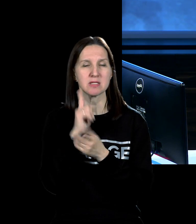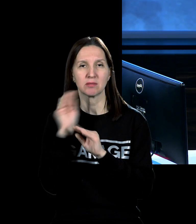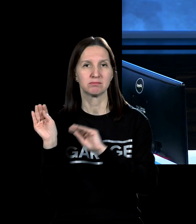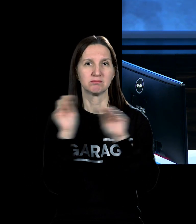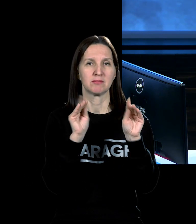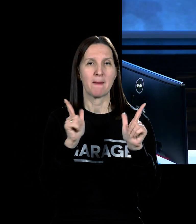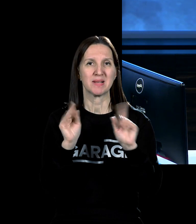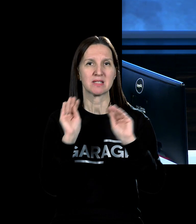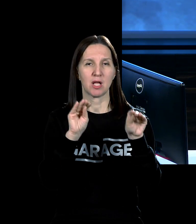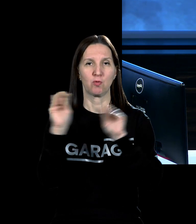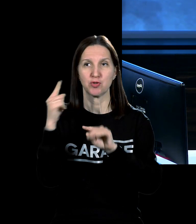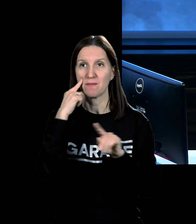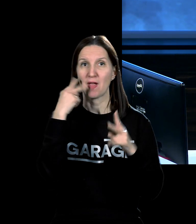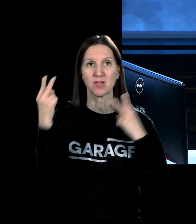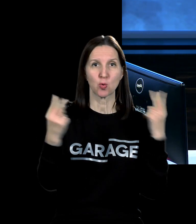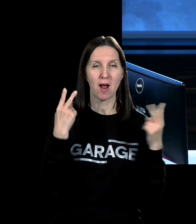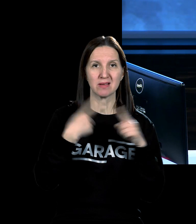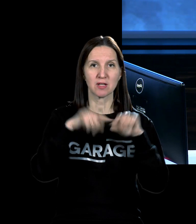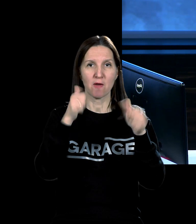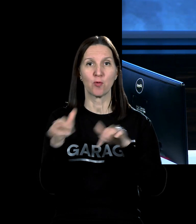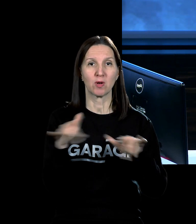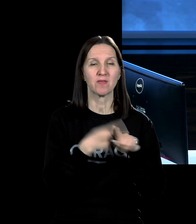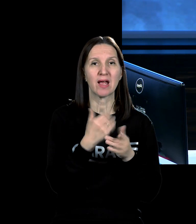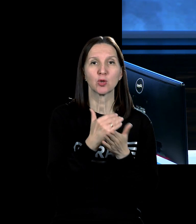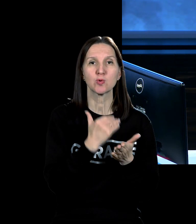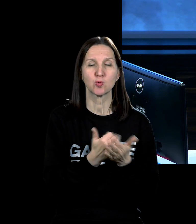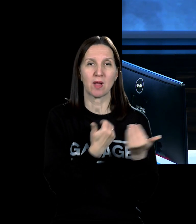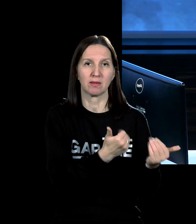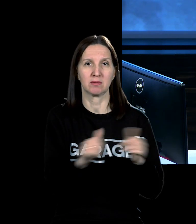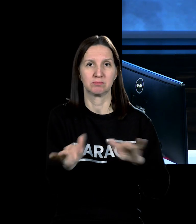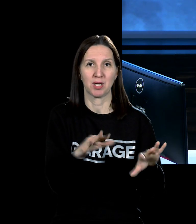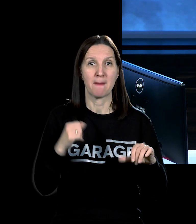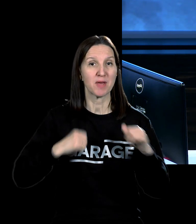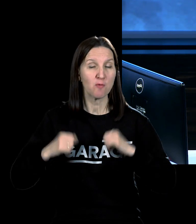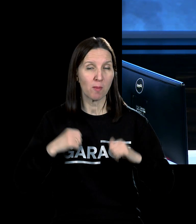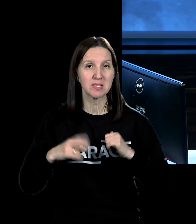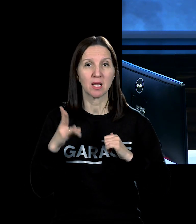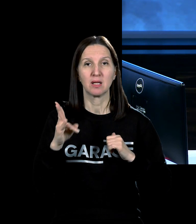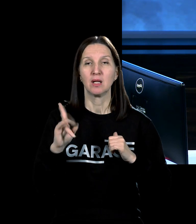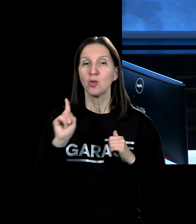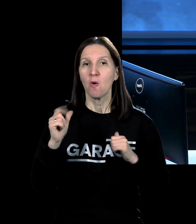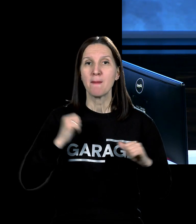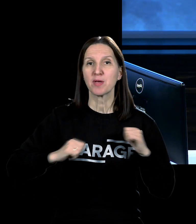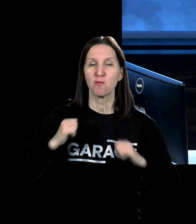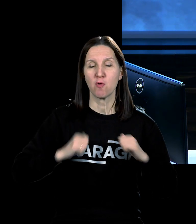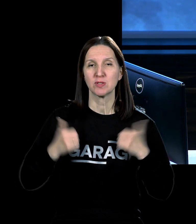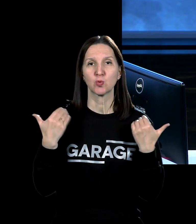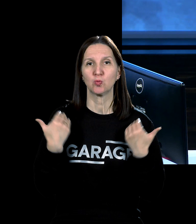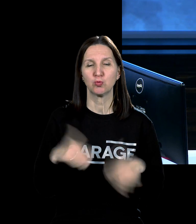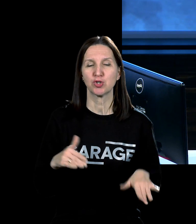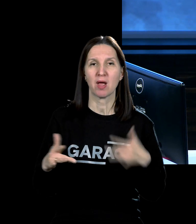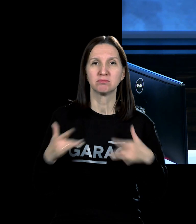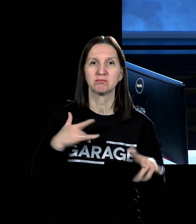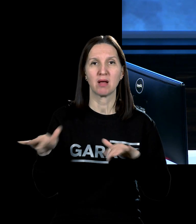всегда некая постановочность, это всегда это визуальность, это фигуративность, которая является результатом перформанса, но перформанса уже